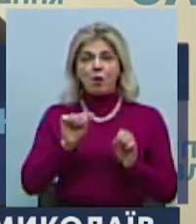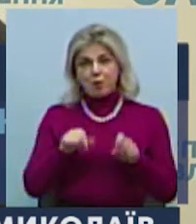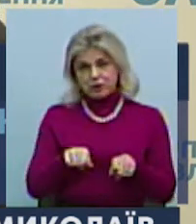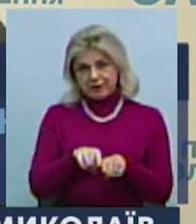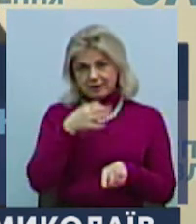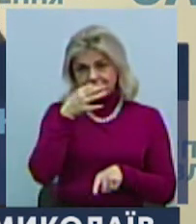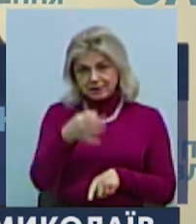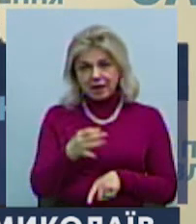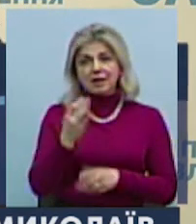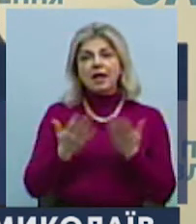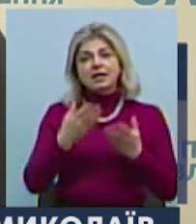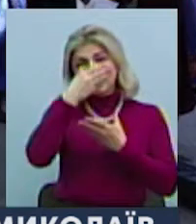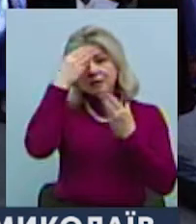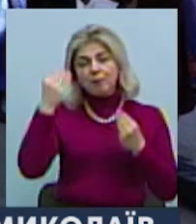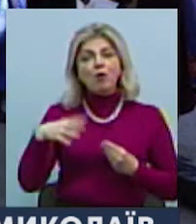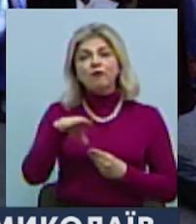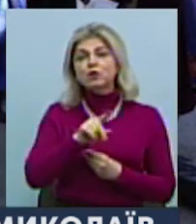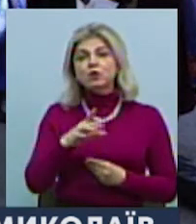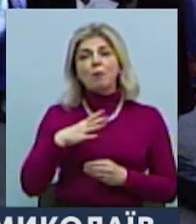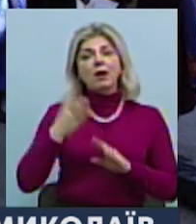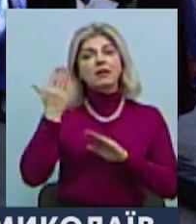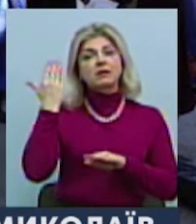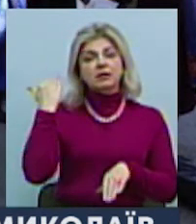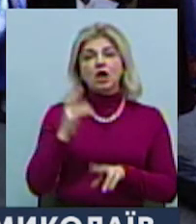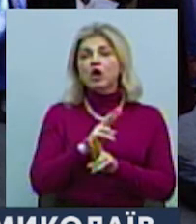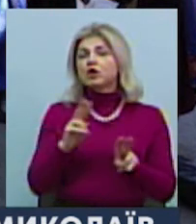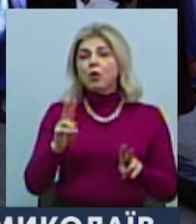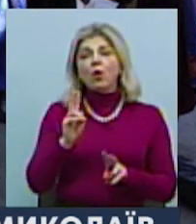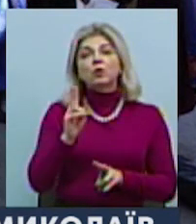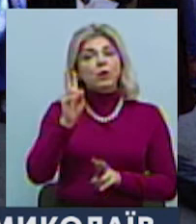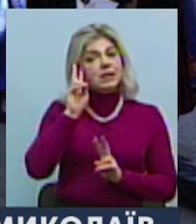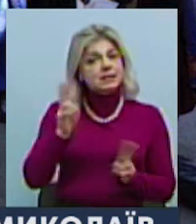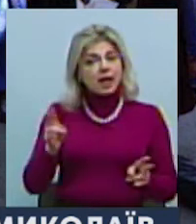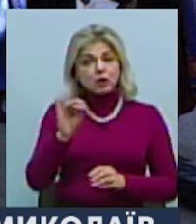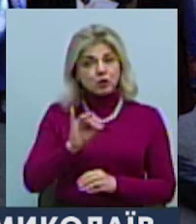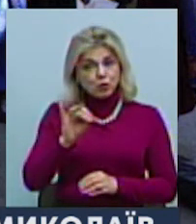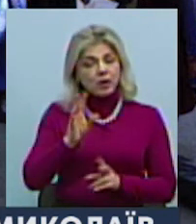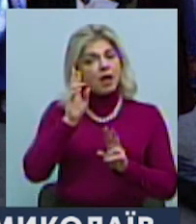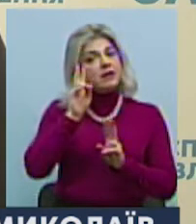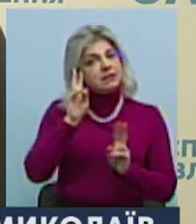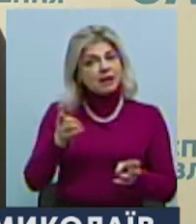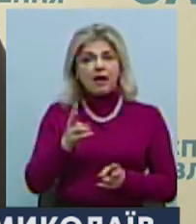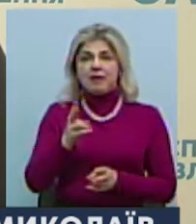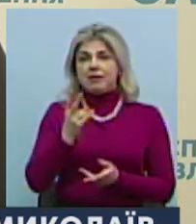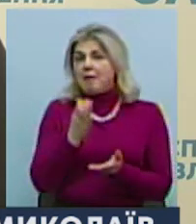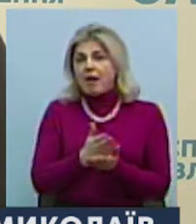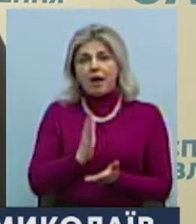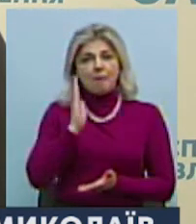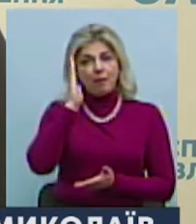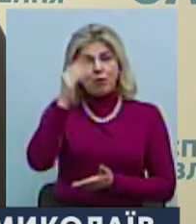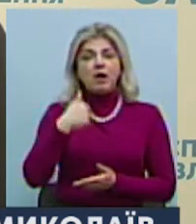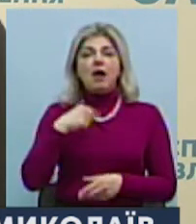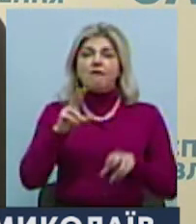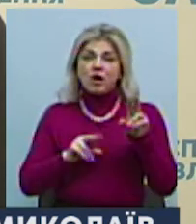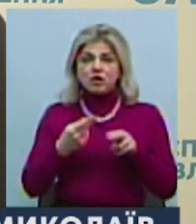сказати. Тому що якщо забувати все, що було позаду, хто не знає історії, не має майбутнього. Так говорять. Тому я вважаю, що цей проєкт